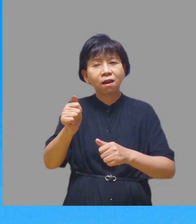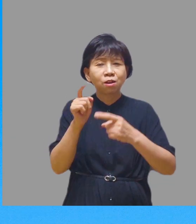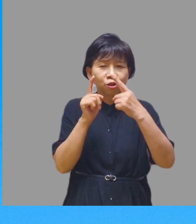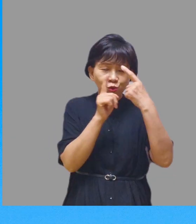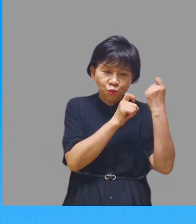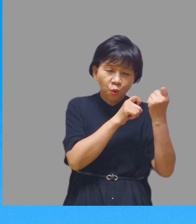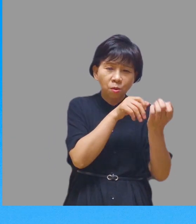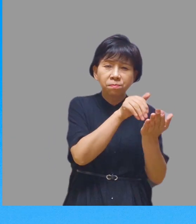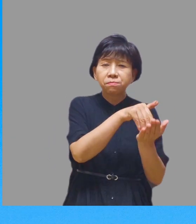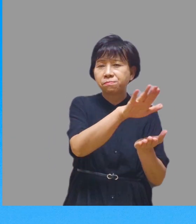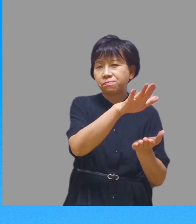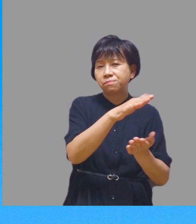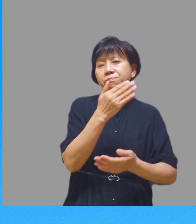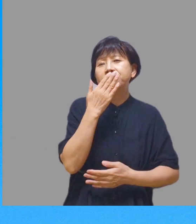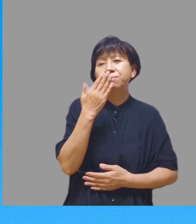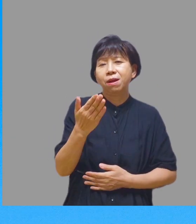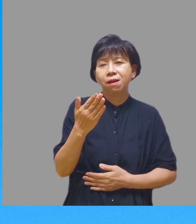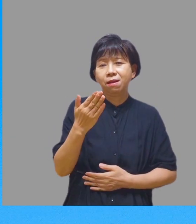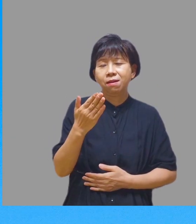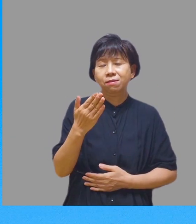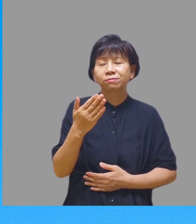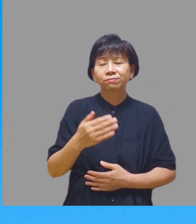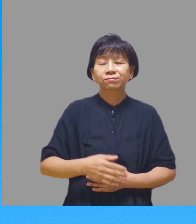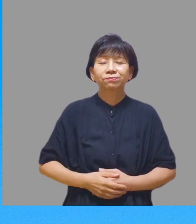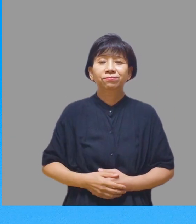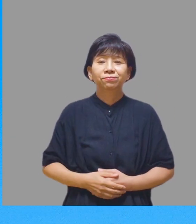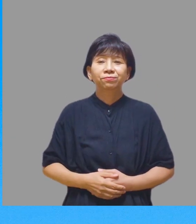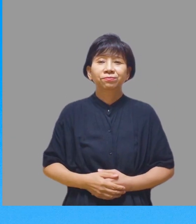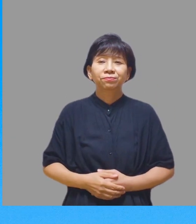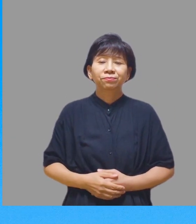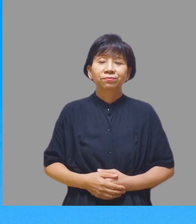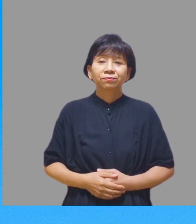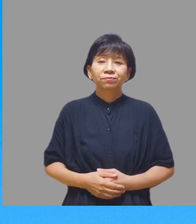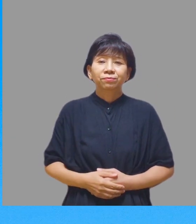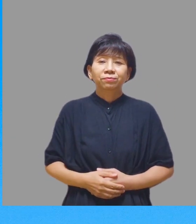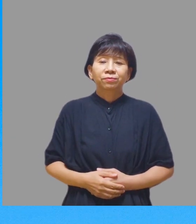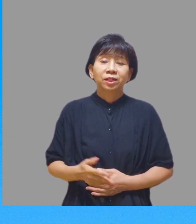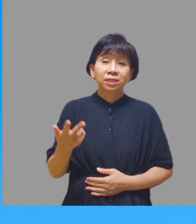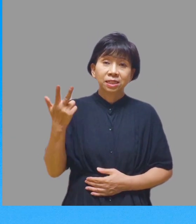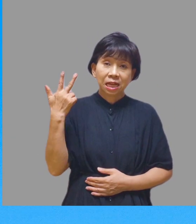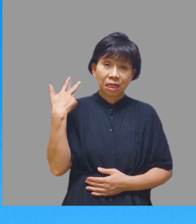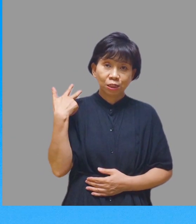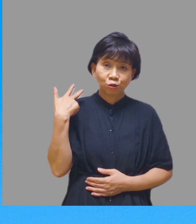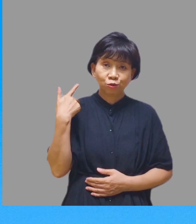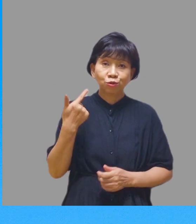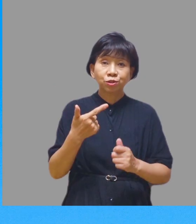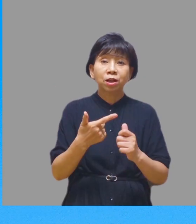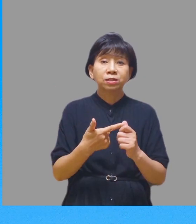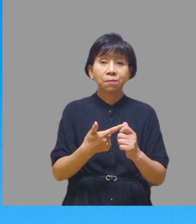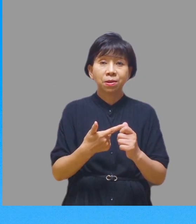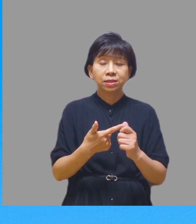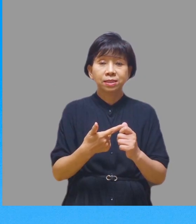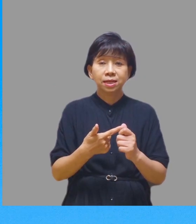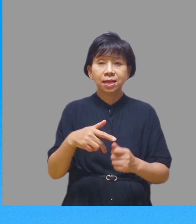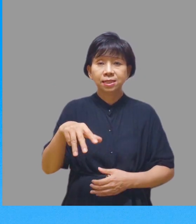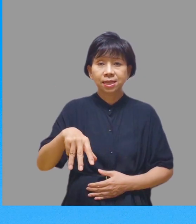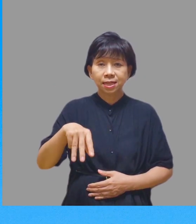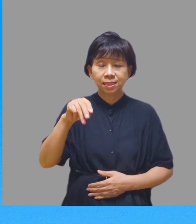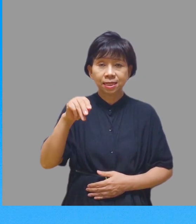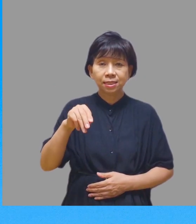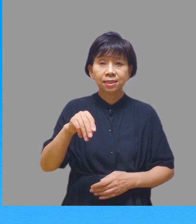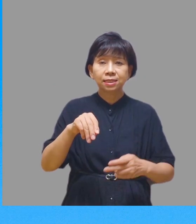수 있다라는 말씀으로 은혜를 나누었습니다. 그리고 지난주죠, 여섯 번째 주에는 창세기